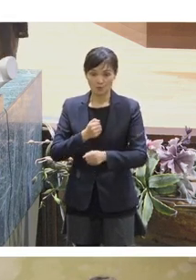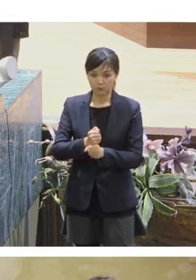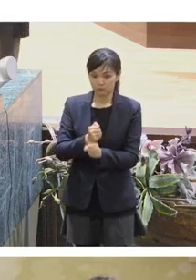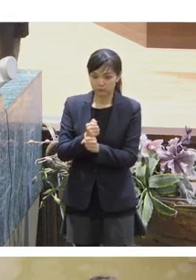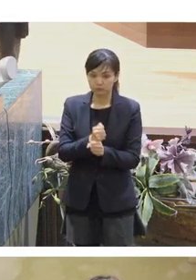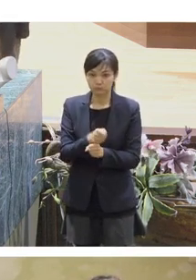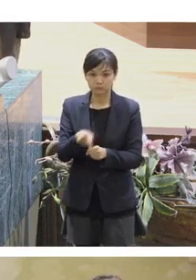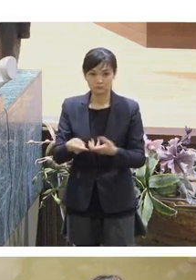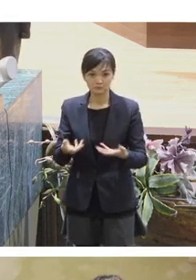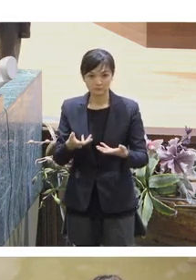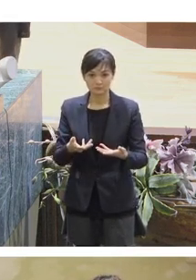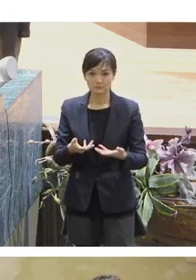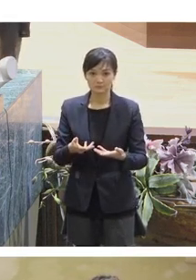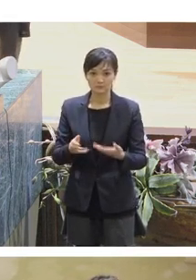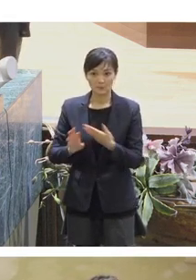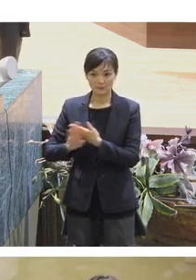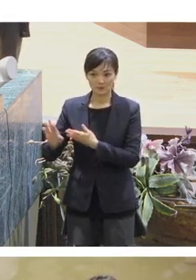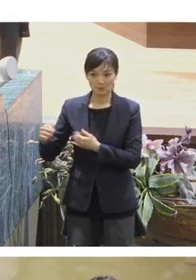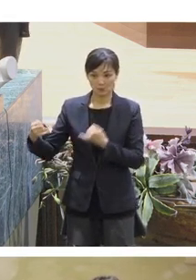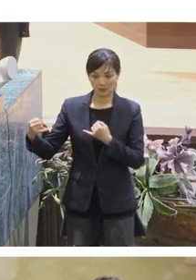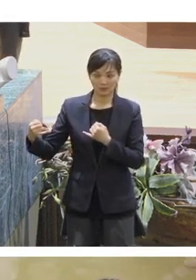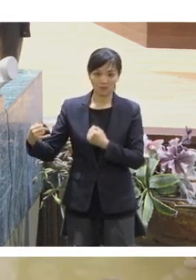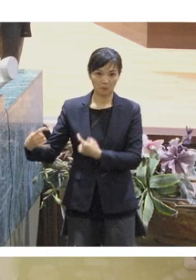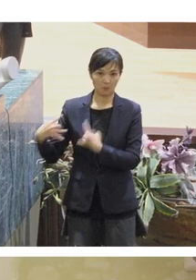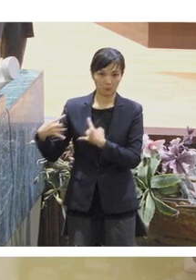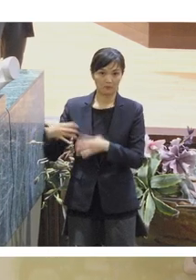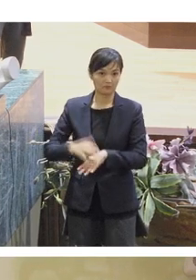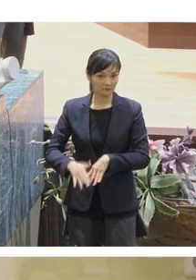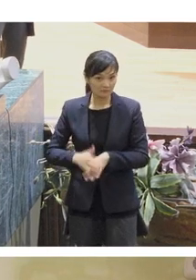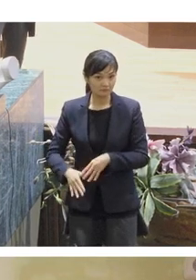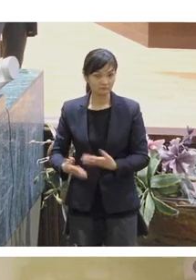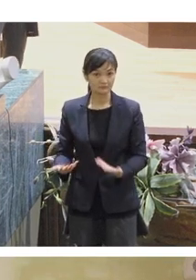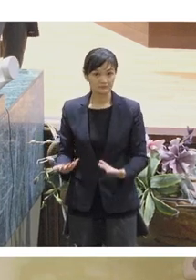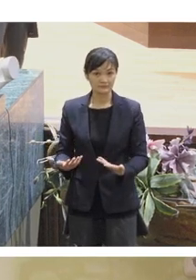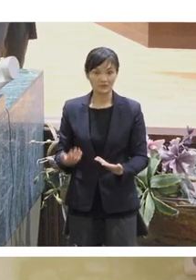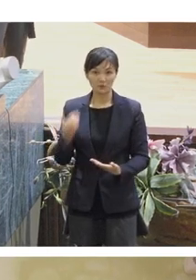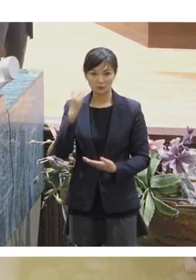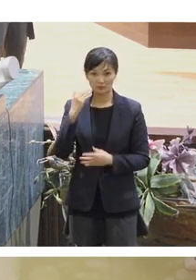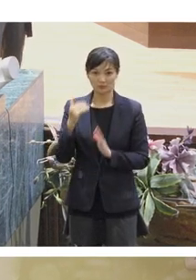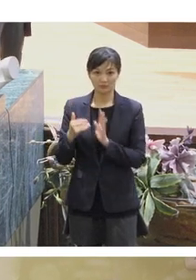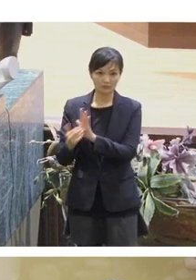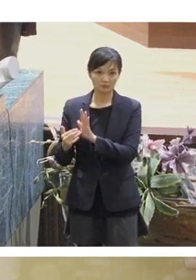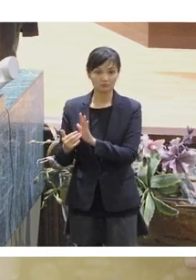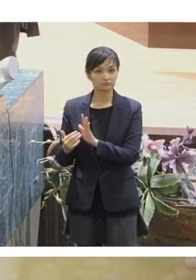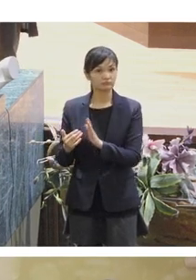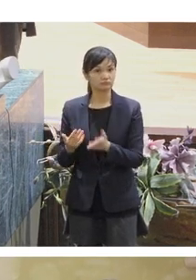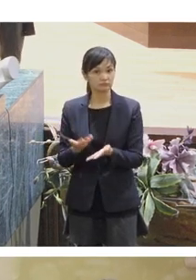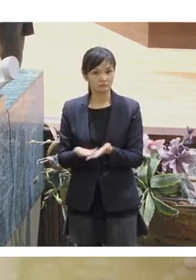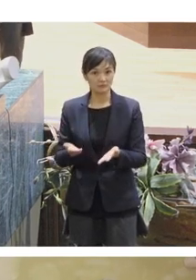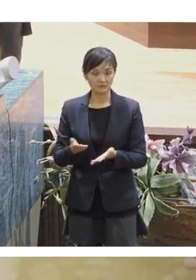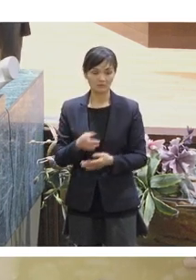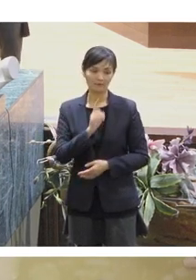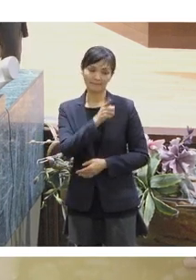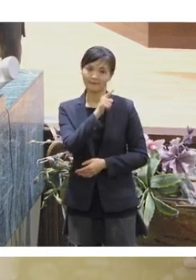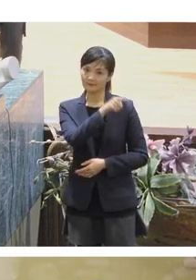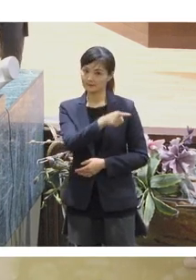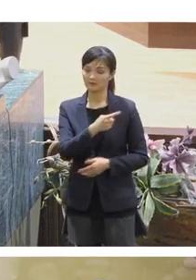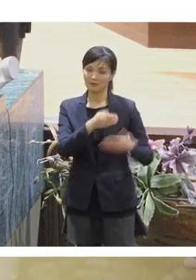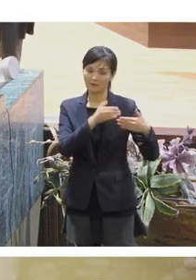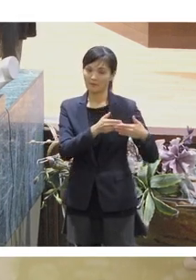其实有时候也会被出征，然后正反面都有。当你打民进党的时候，人家就会说哦，你是中共同路